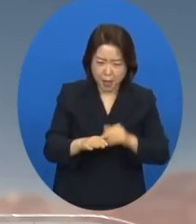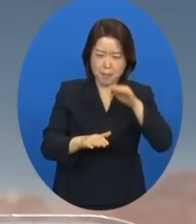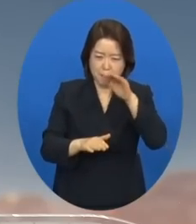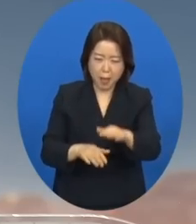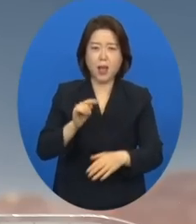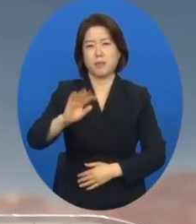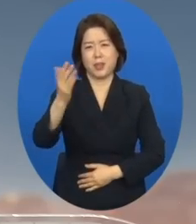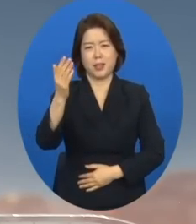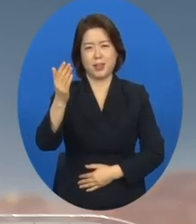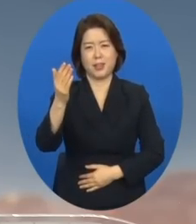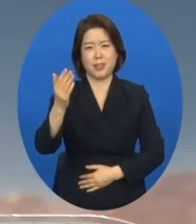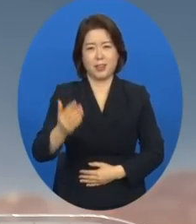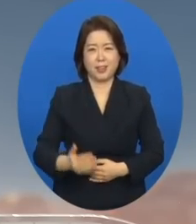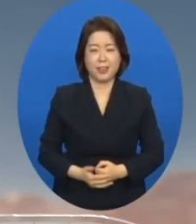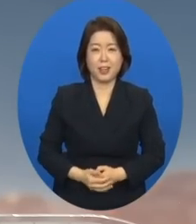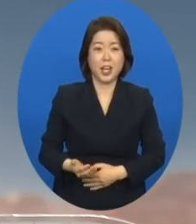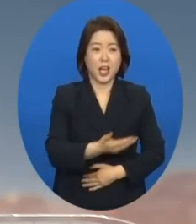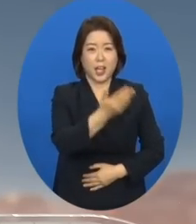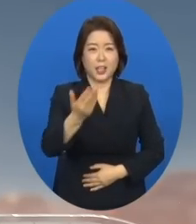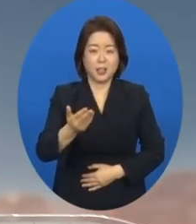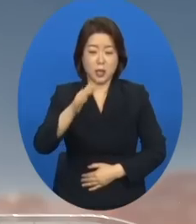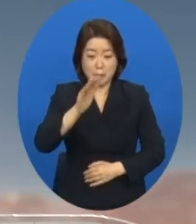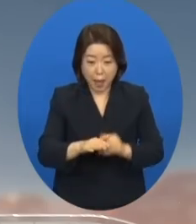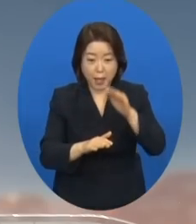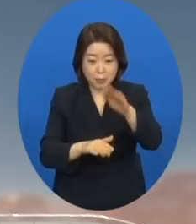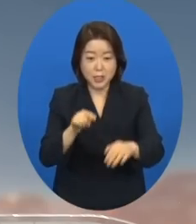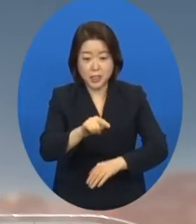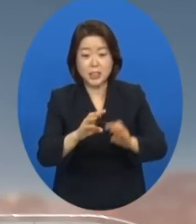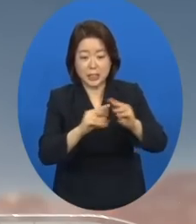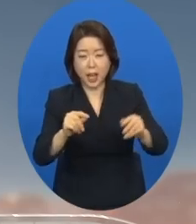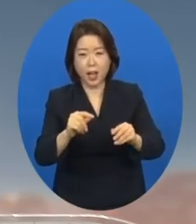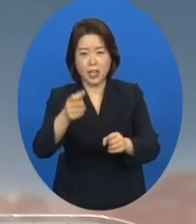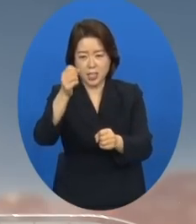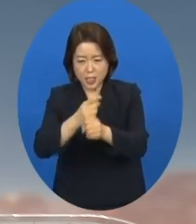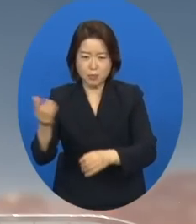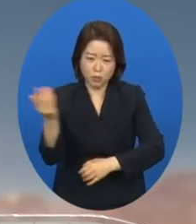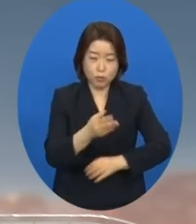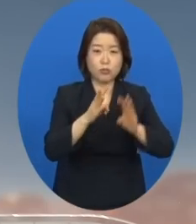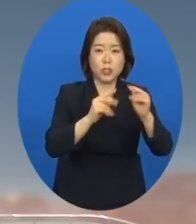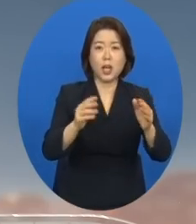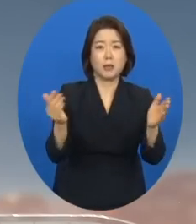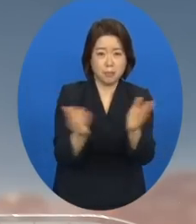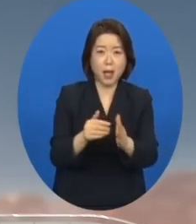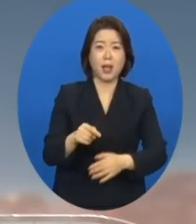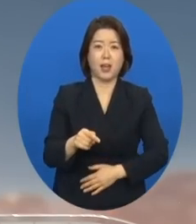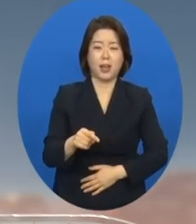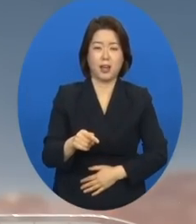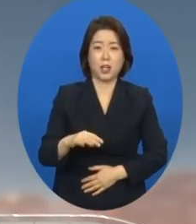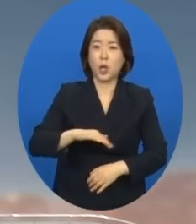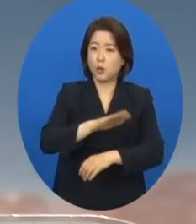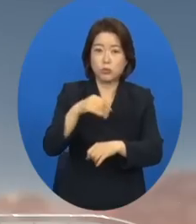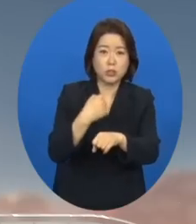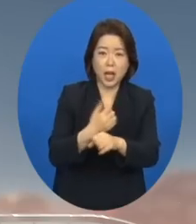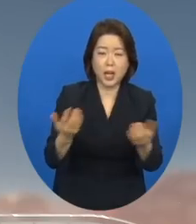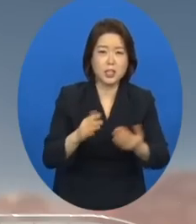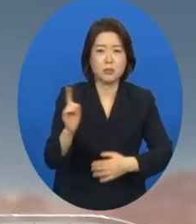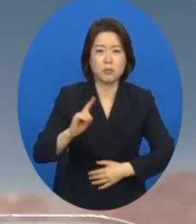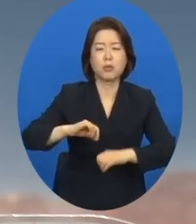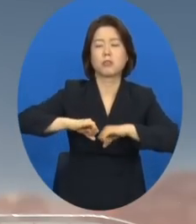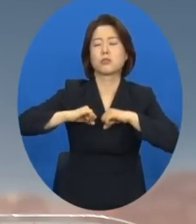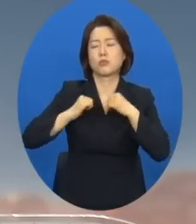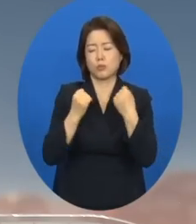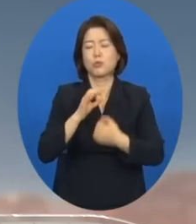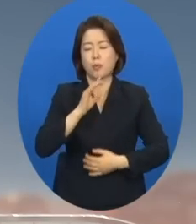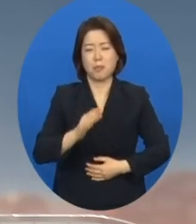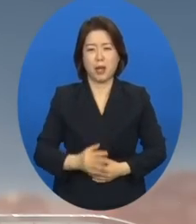발걸음만 하면 된다는 거예요 너희가 밟는 땅은 이미 내가 너에게 준 땅이야라고 말씀하시는 거예요 그러니까 우리가 할 것은 뭐예요 순종인